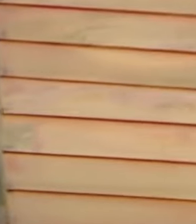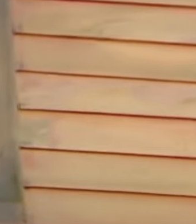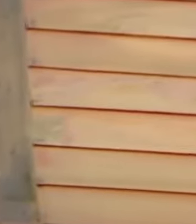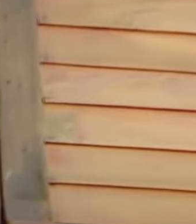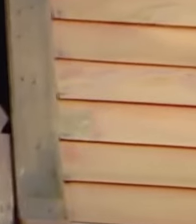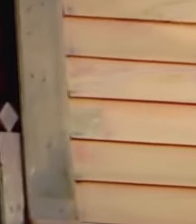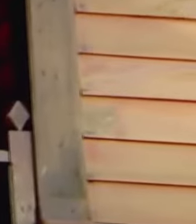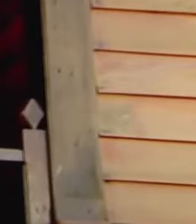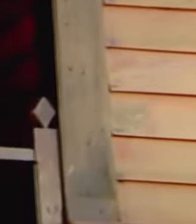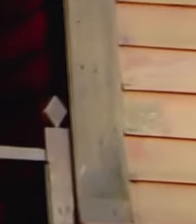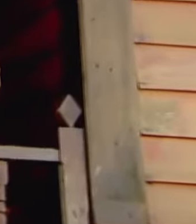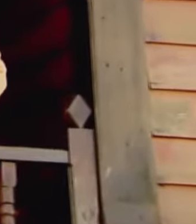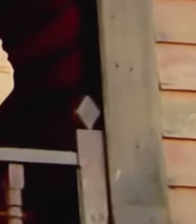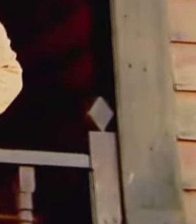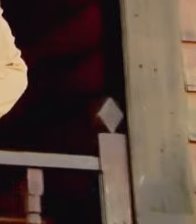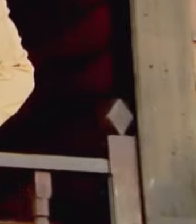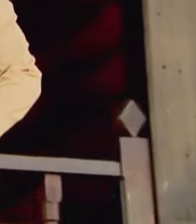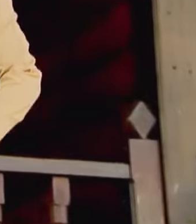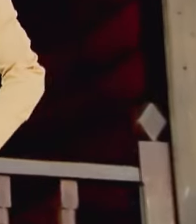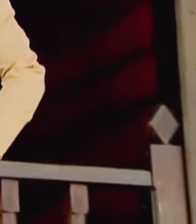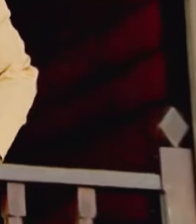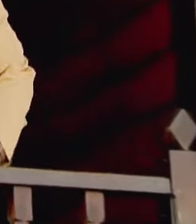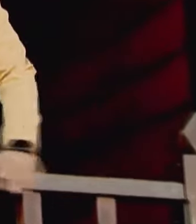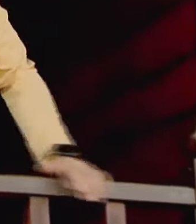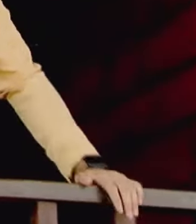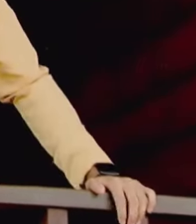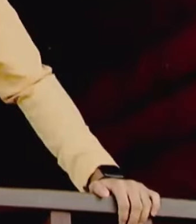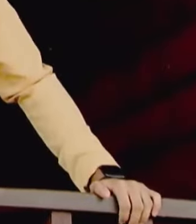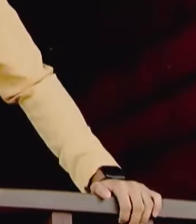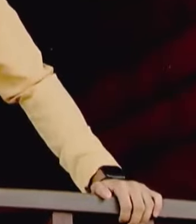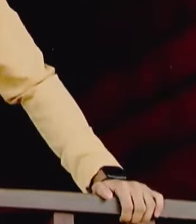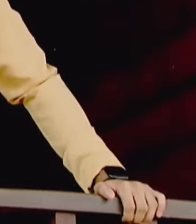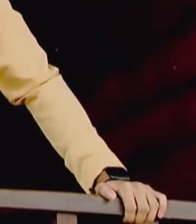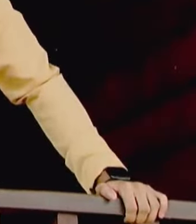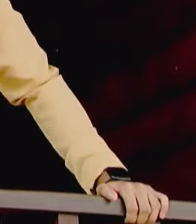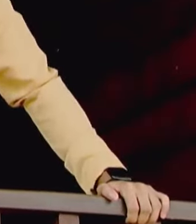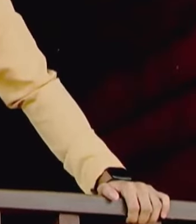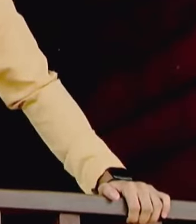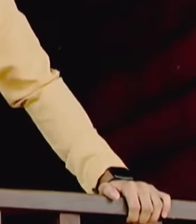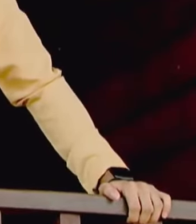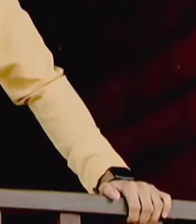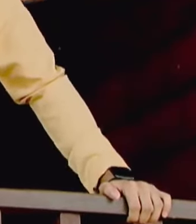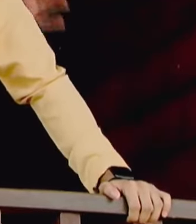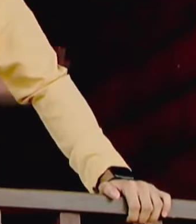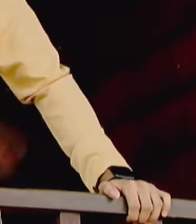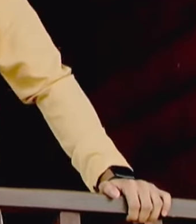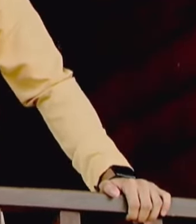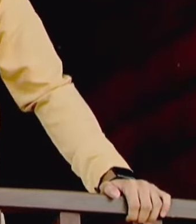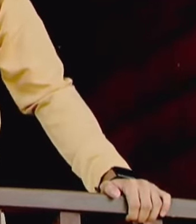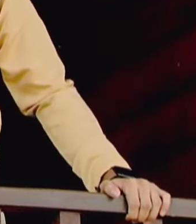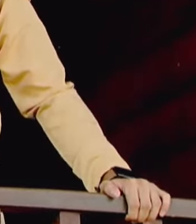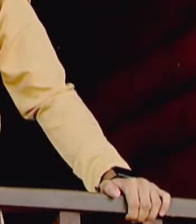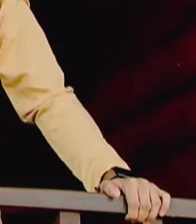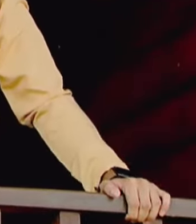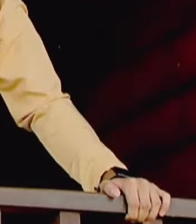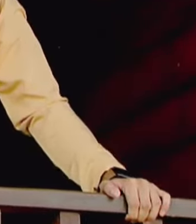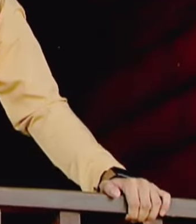Sungguh meriahnya, miskin kaya pun turut